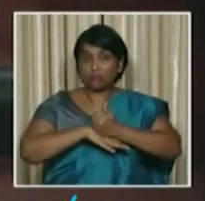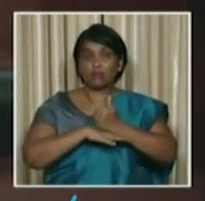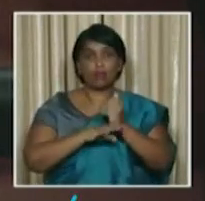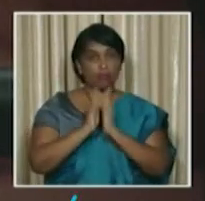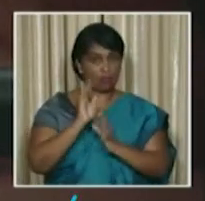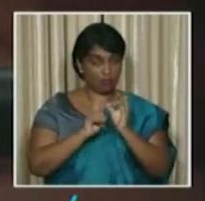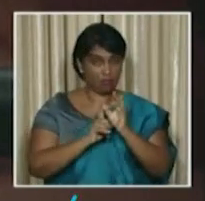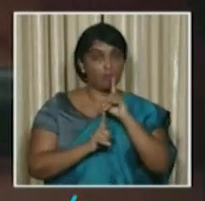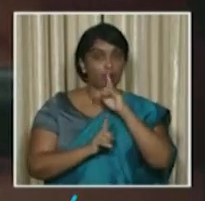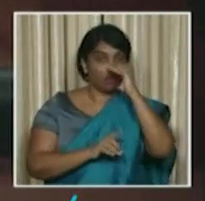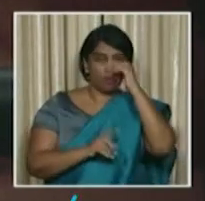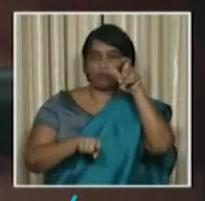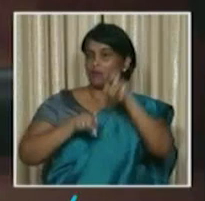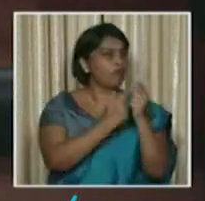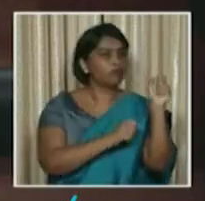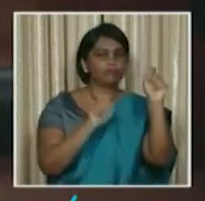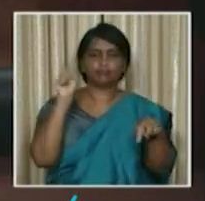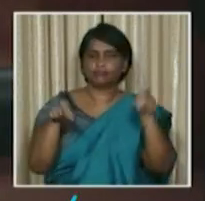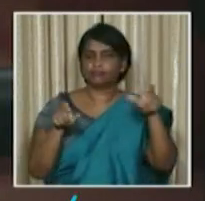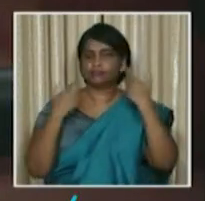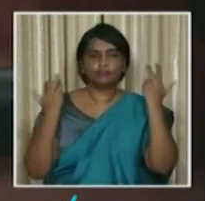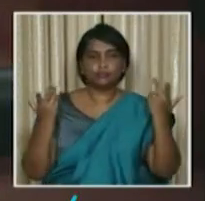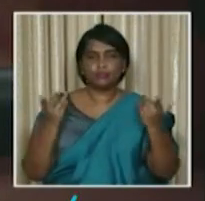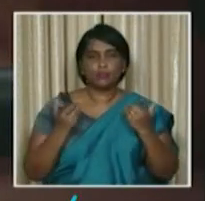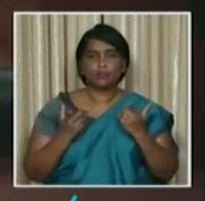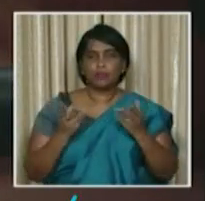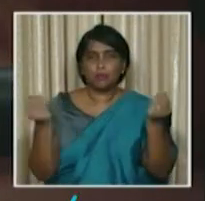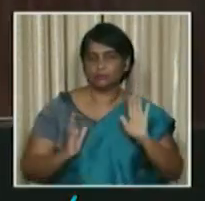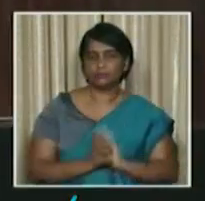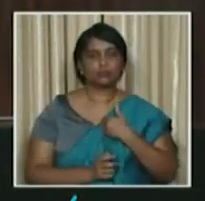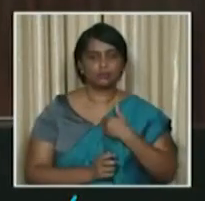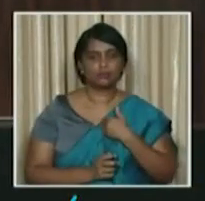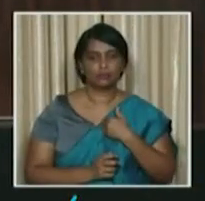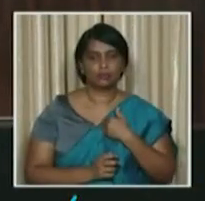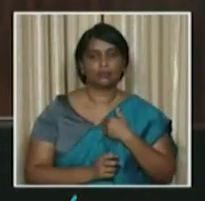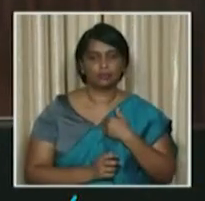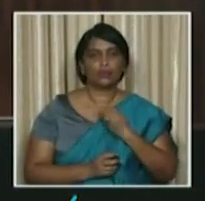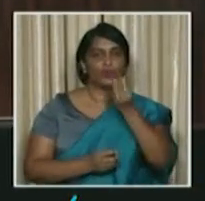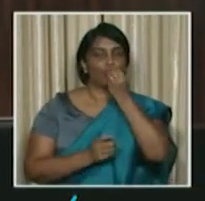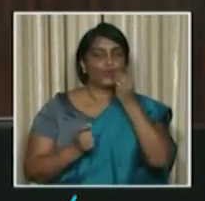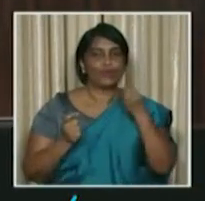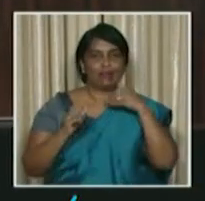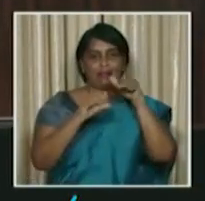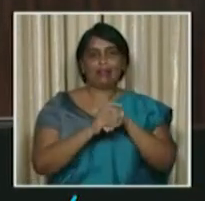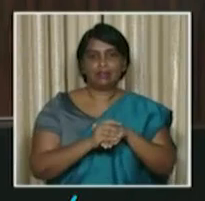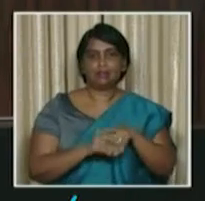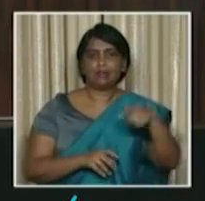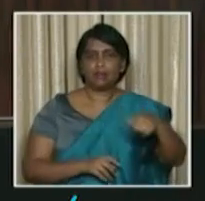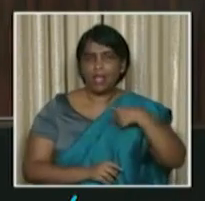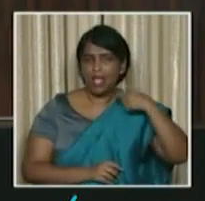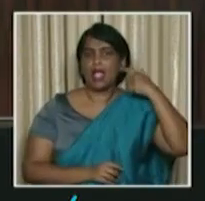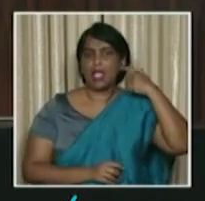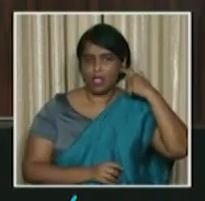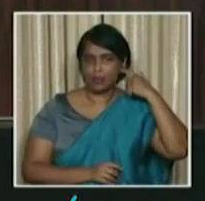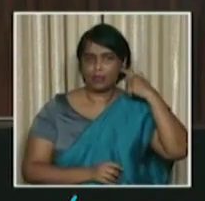මන්ත්‍රීවරයාට පුළුවන් නම් සභාවේ ඉන්න මන්ත්‍රීවරු ගණන් කරලා ඝනපූර්ණ සීනුව කැඳවන්න ඒකද වෙන්නේ. මම ආපන ශාලාවේ ඉන්න වෙලාවේ සීනුව නාද කරන මටත් ඇහුණා